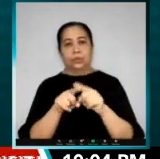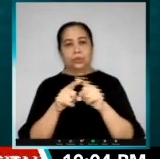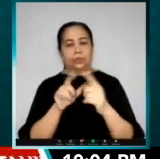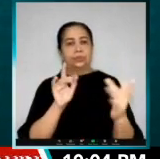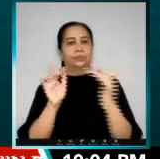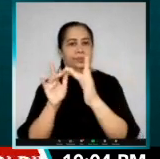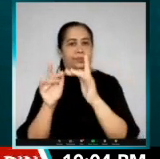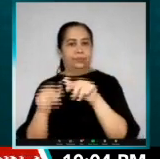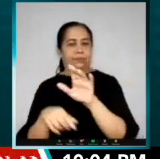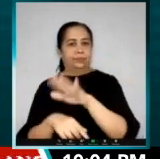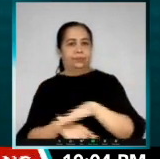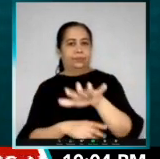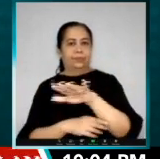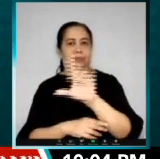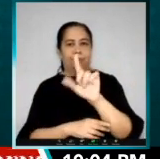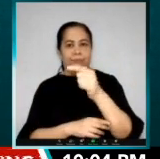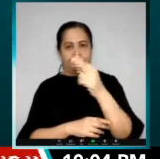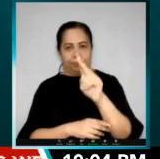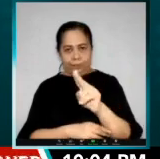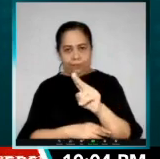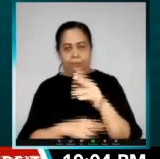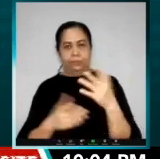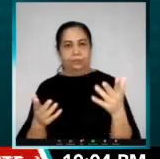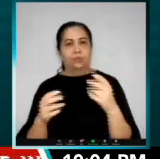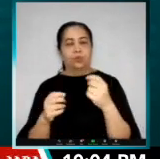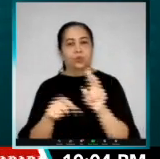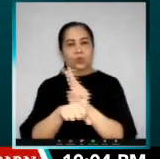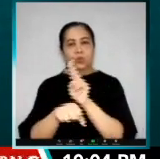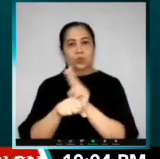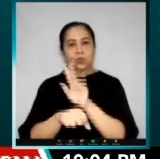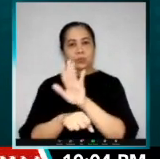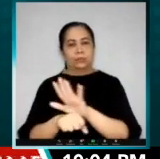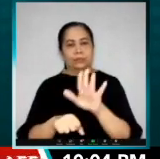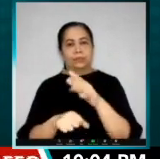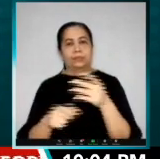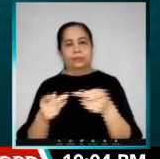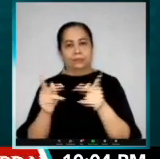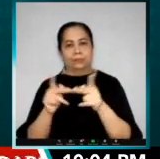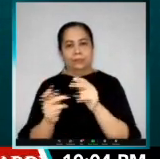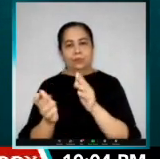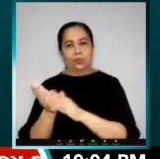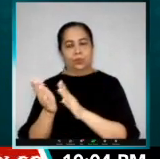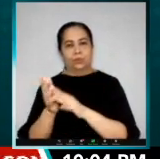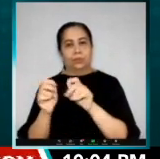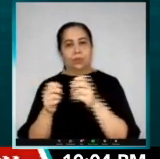kanilang mga lokal na pamahalaan para magamit ang kanilang mga pasilidad bilang vaccination centers.